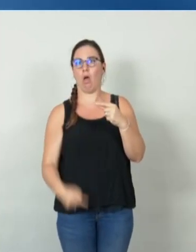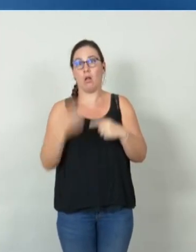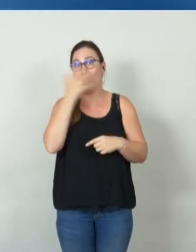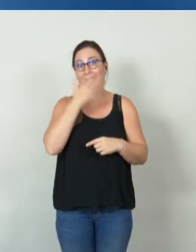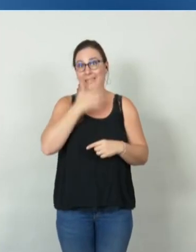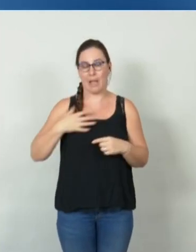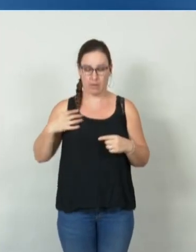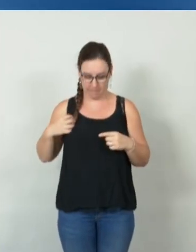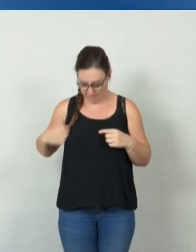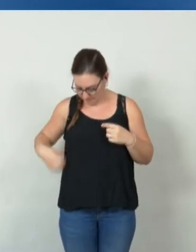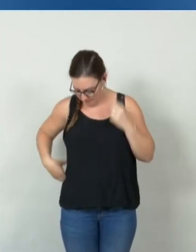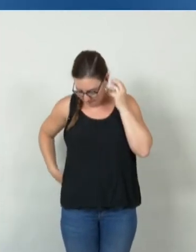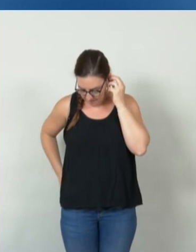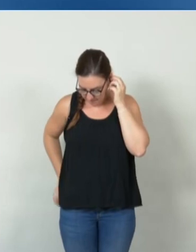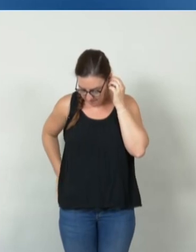détestable